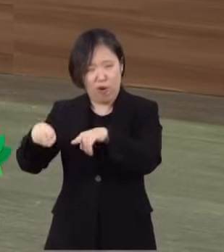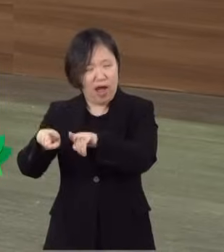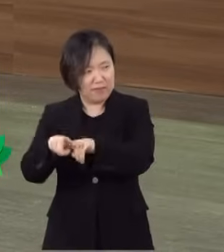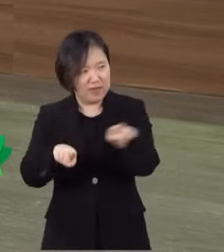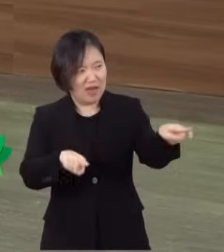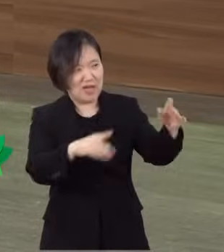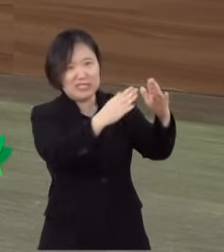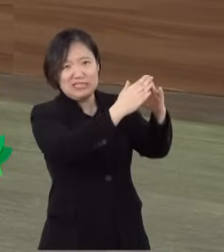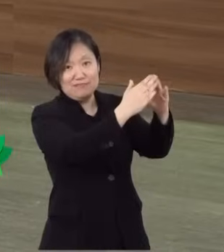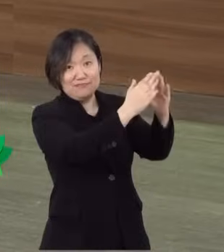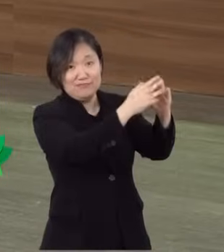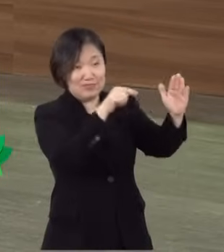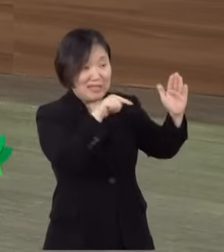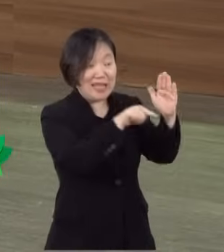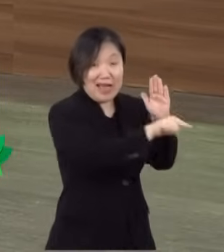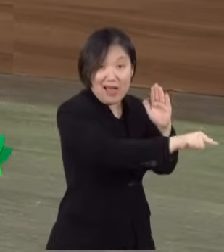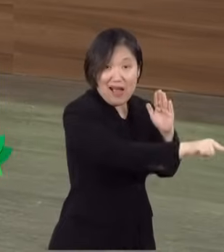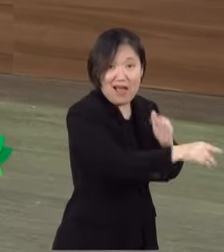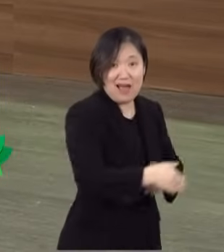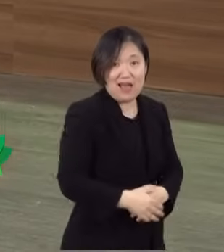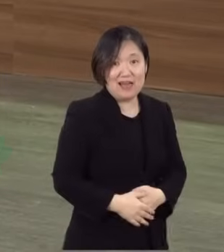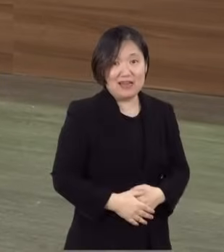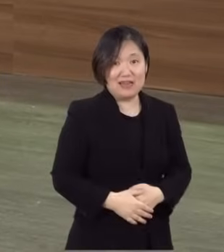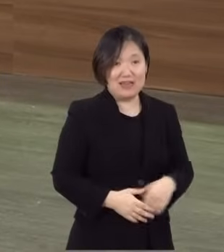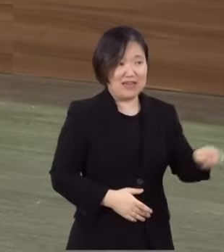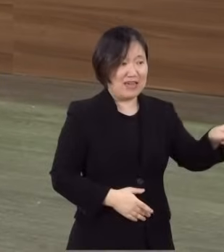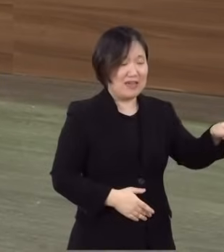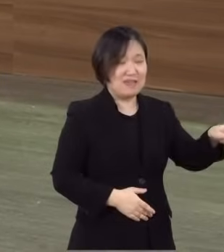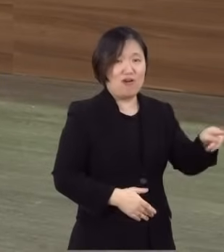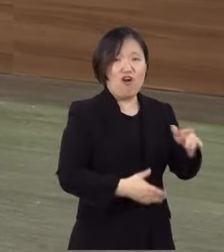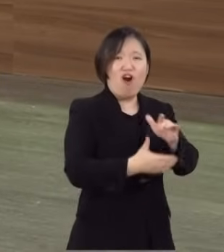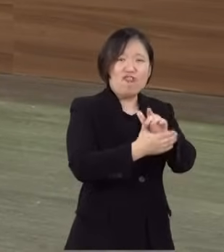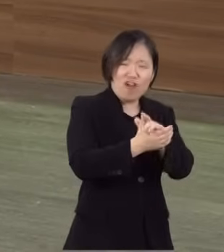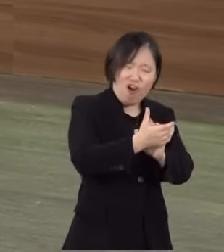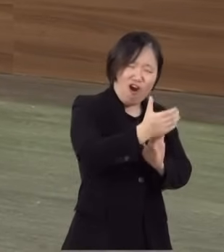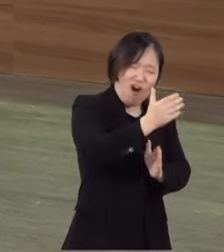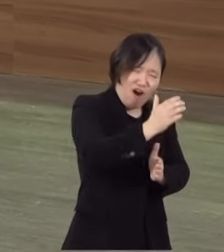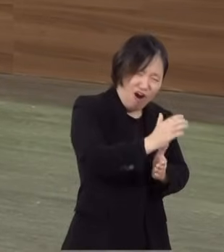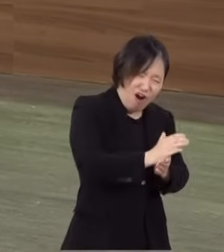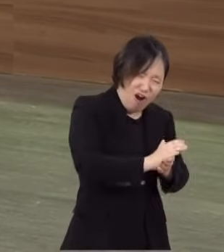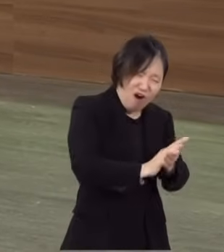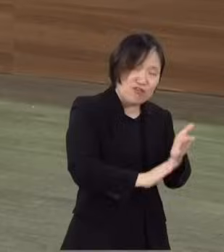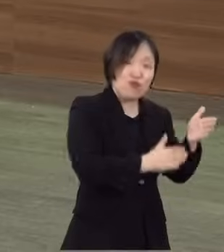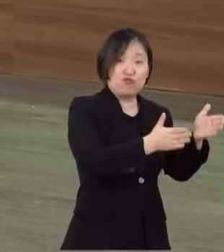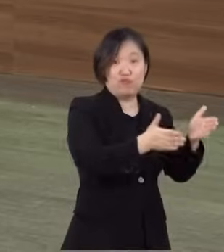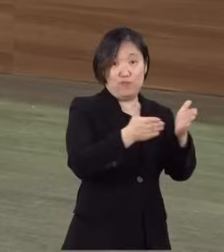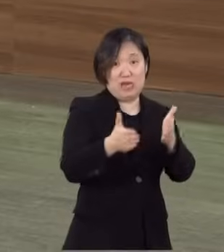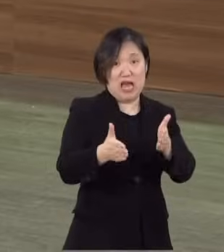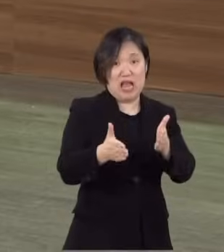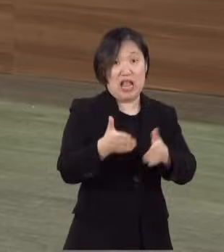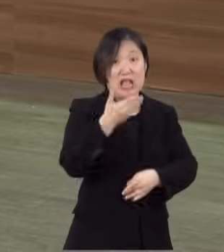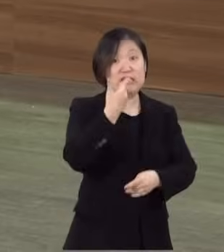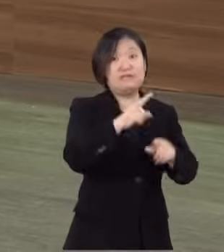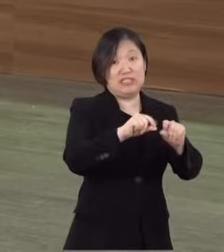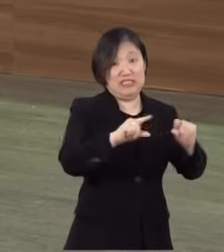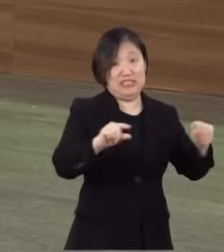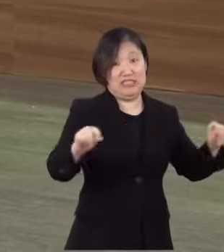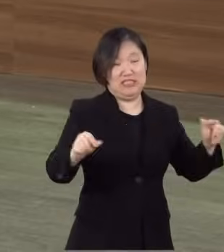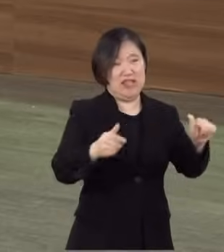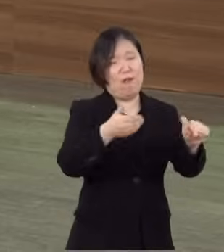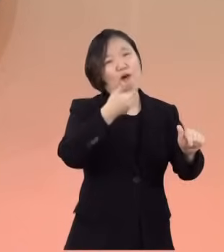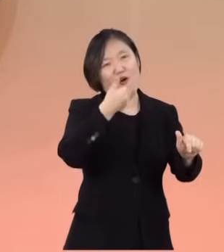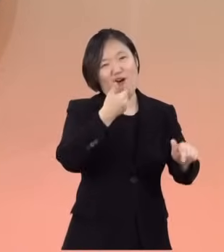함양의 집으로 찾아가서 그 정성껏 올린 공양을 잡수시게